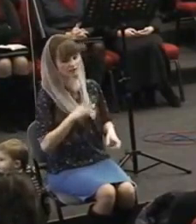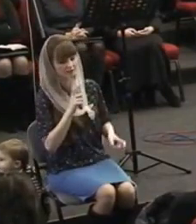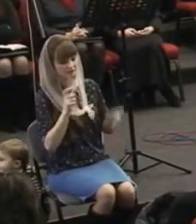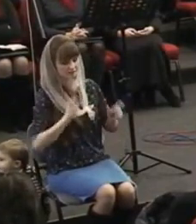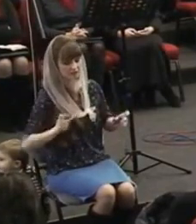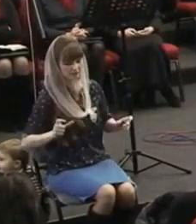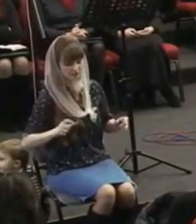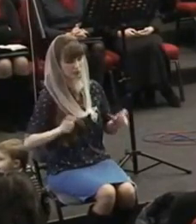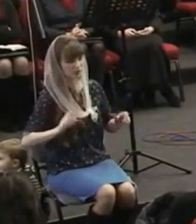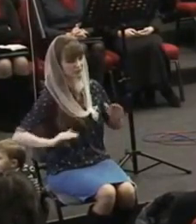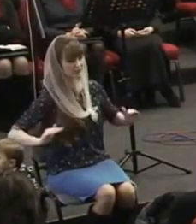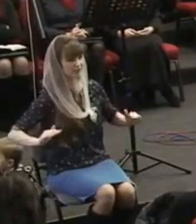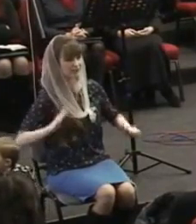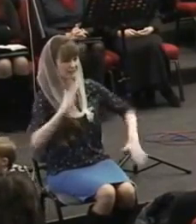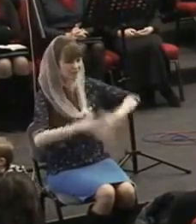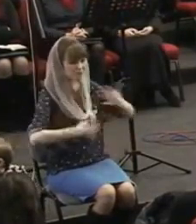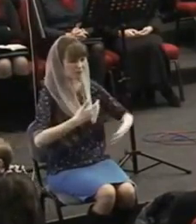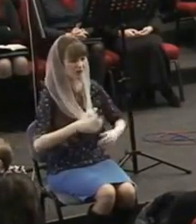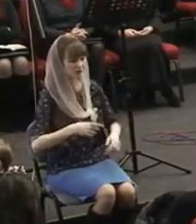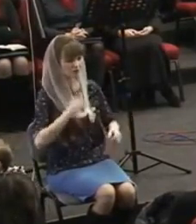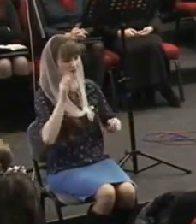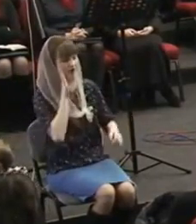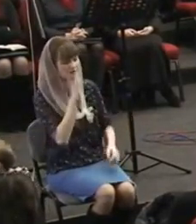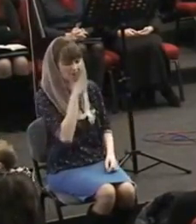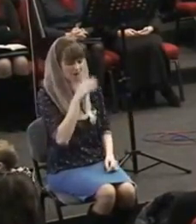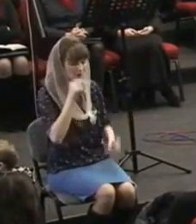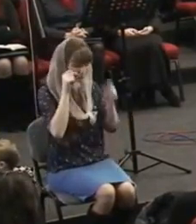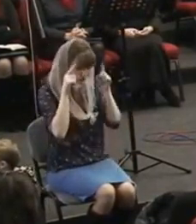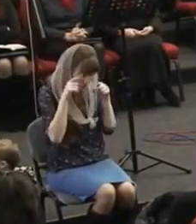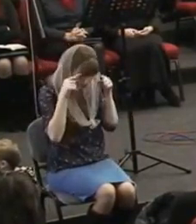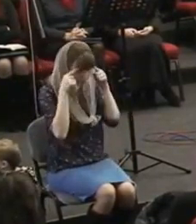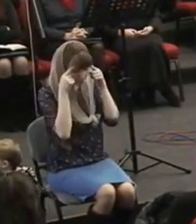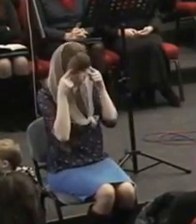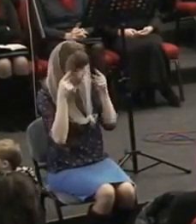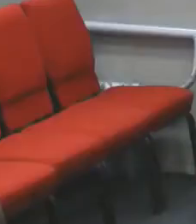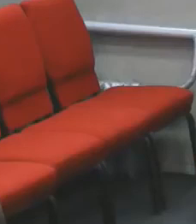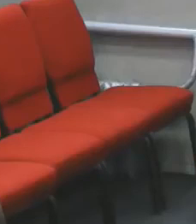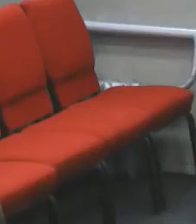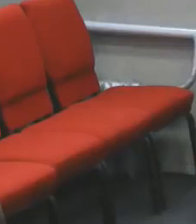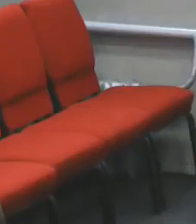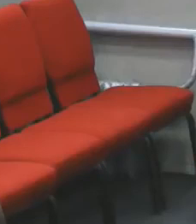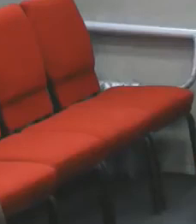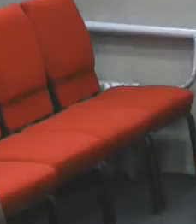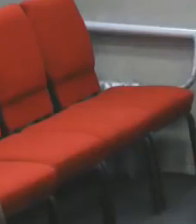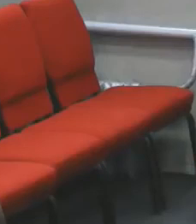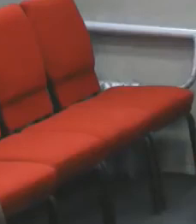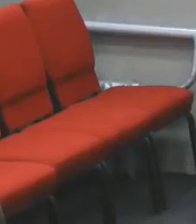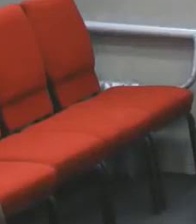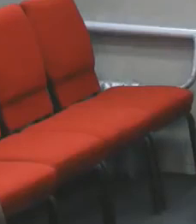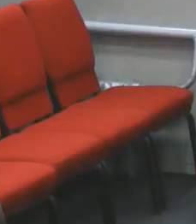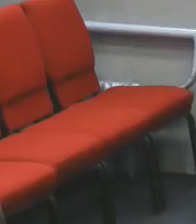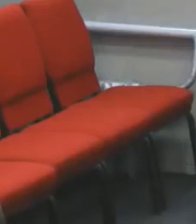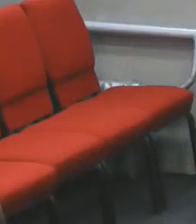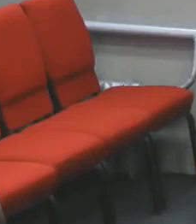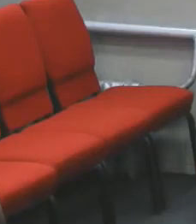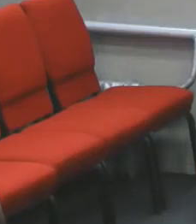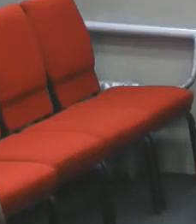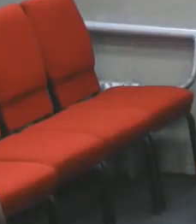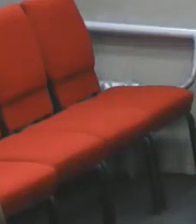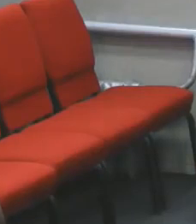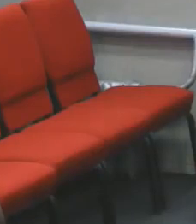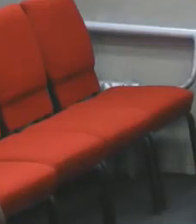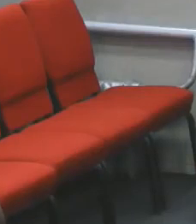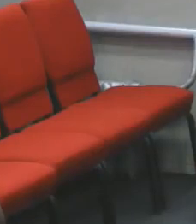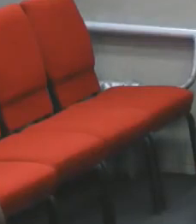Надзвичайна радість. Але в ці святкові дні, в ці очікування Різдва, і коли ми у вівторок на 5